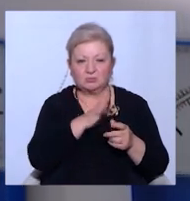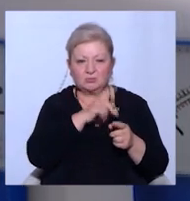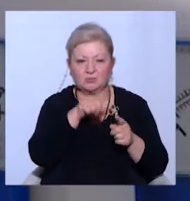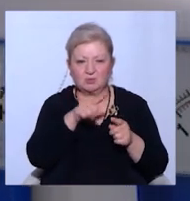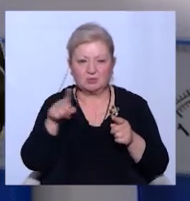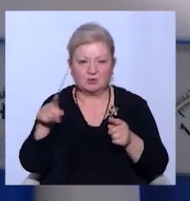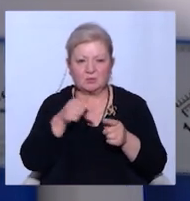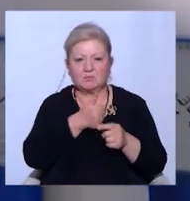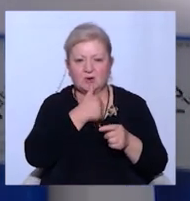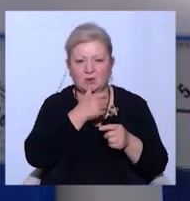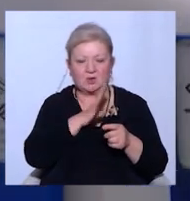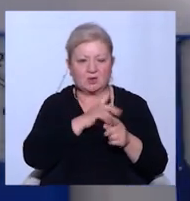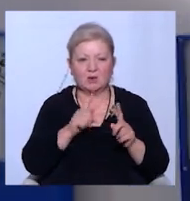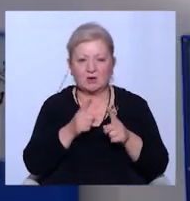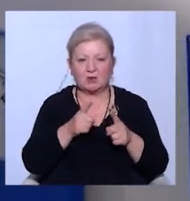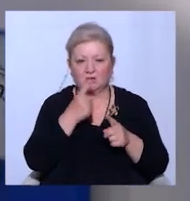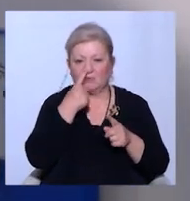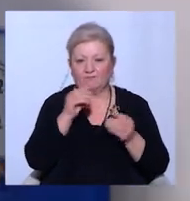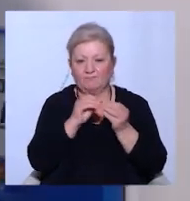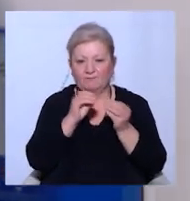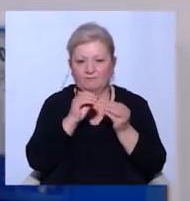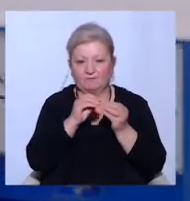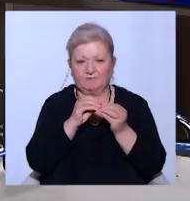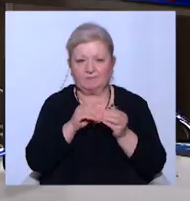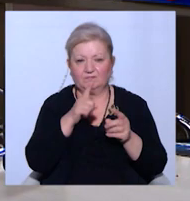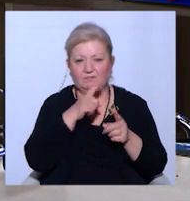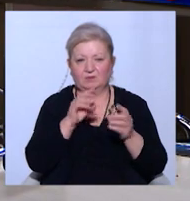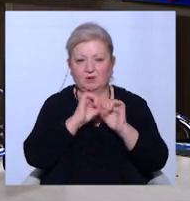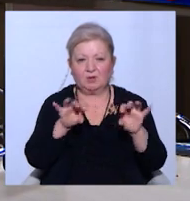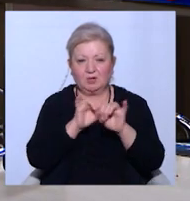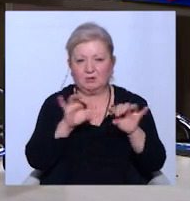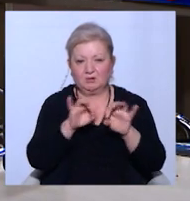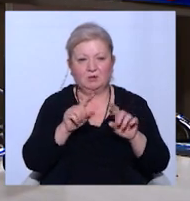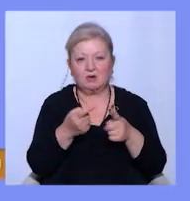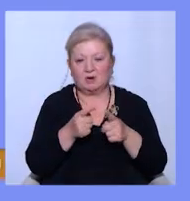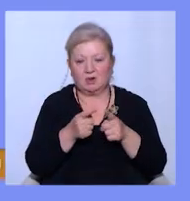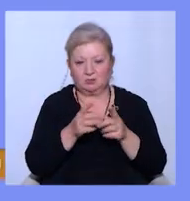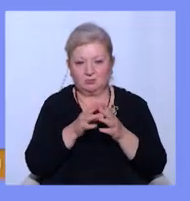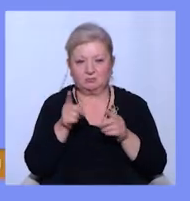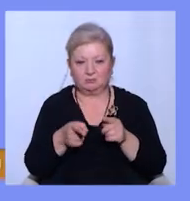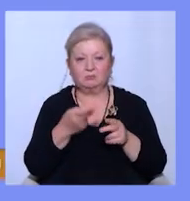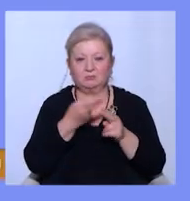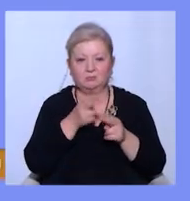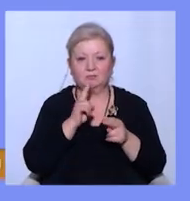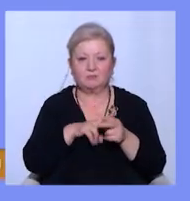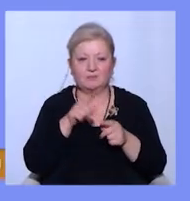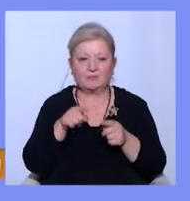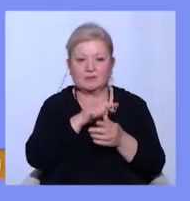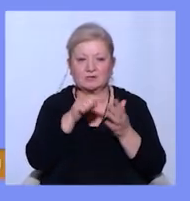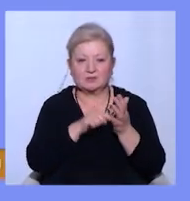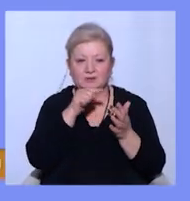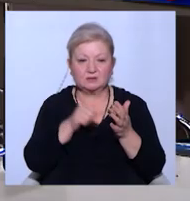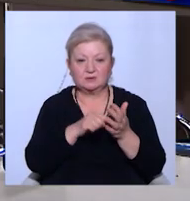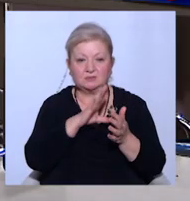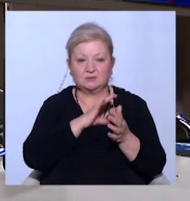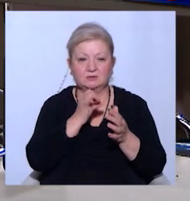მინდა შეკითხვები დავსვა და განვიხილოთ ასეთი ექსპერიმენტები. ნახოთ ასეთი ექსპერიმენტი,